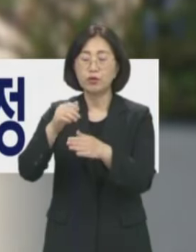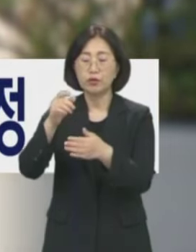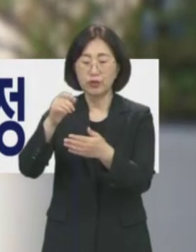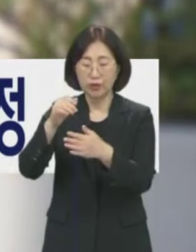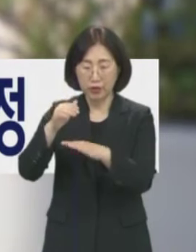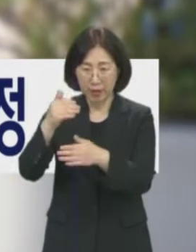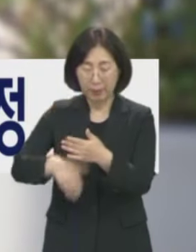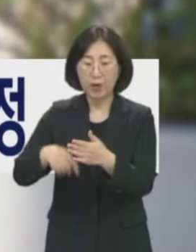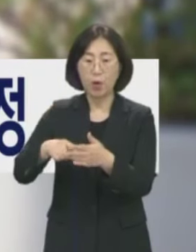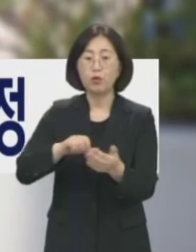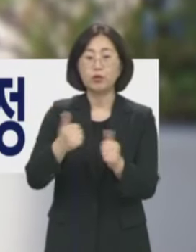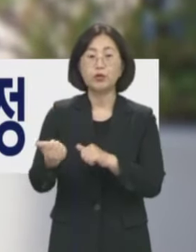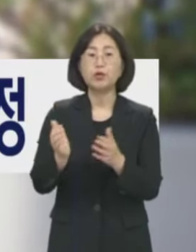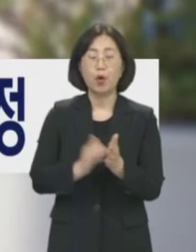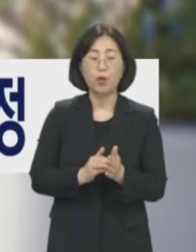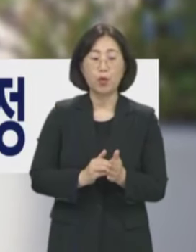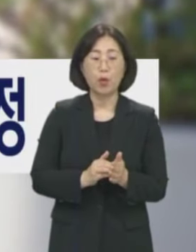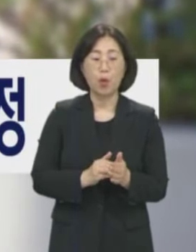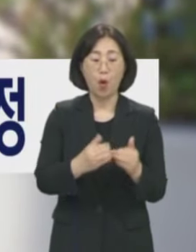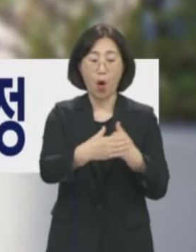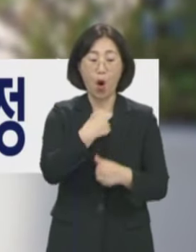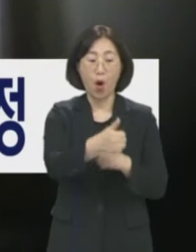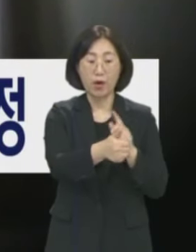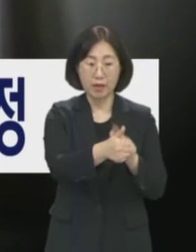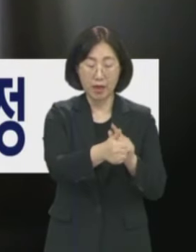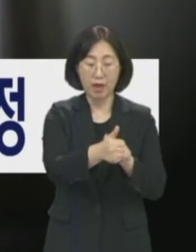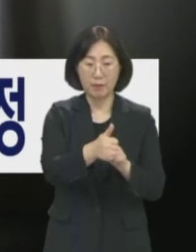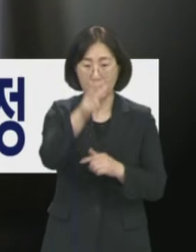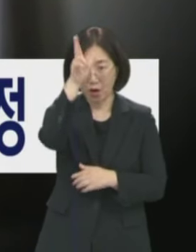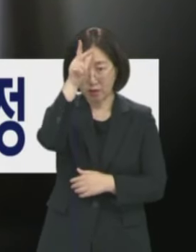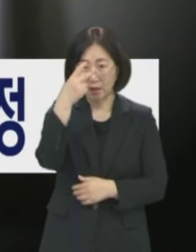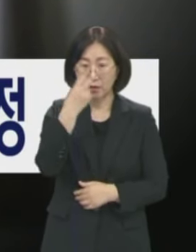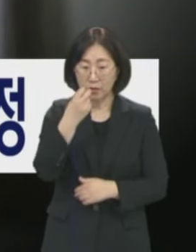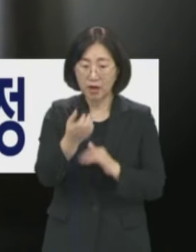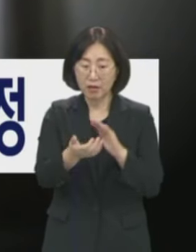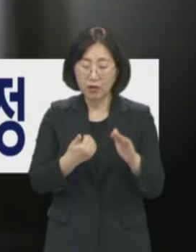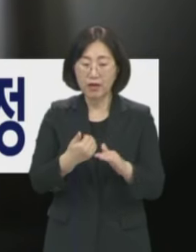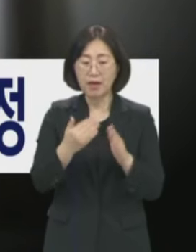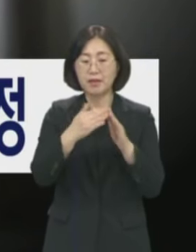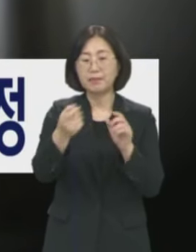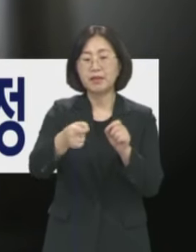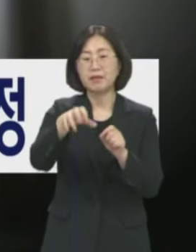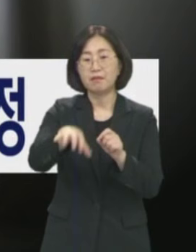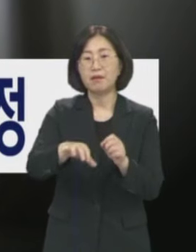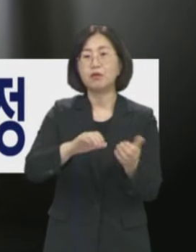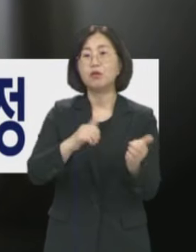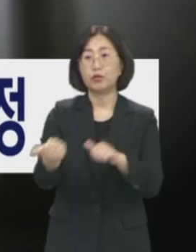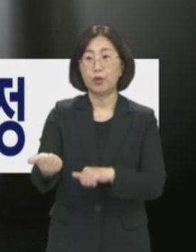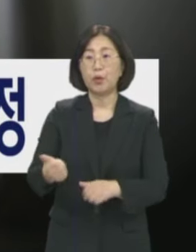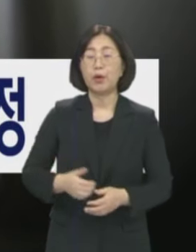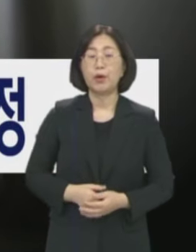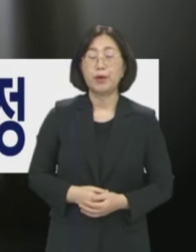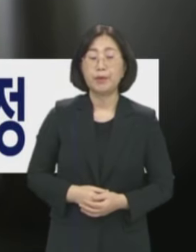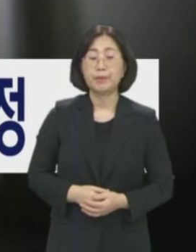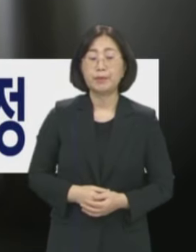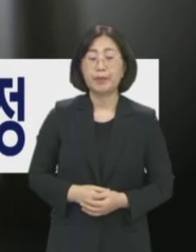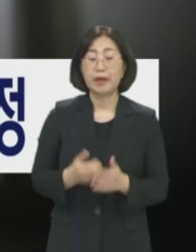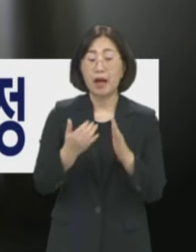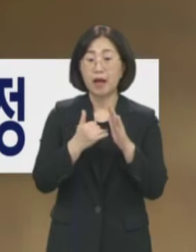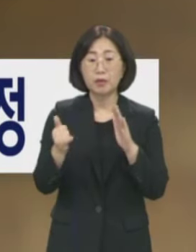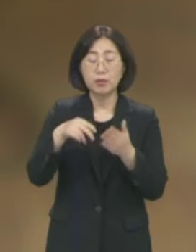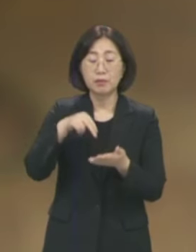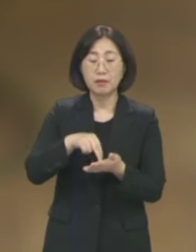발견됐고, 가해자로 지목된 직장 동료 B씨도 경찰 조사를 앞두고 자택 인근에서 숨졌습니다. 피해자 유족